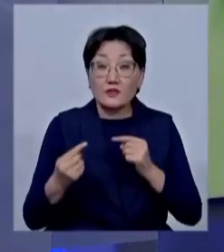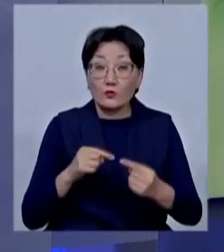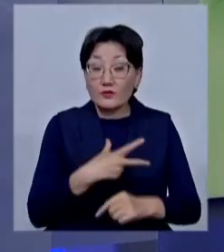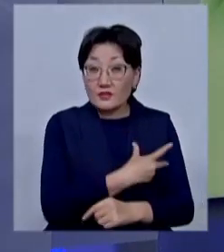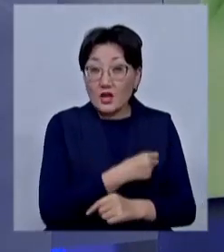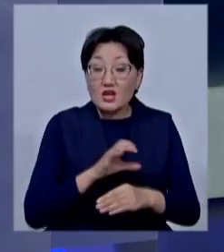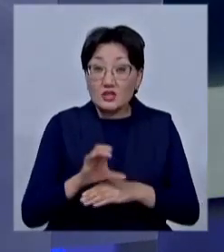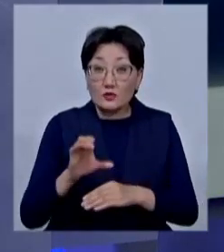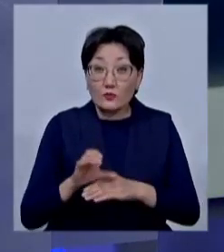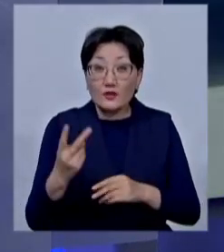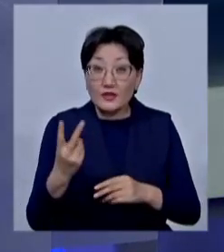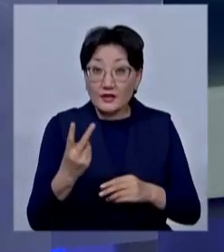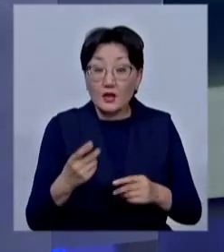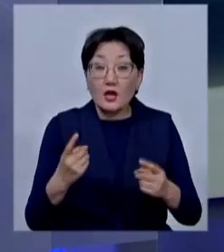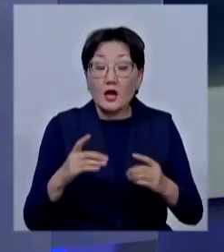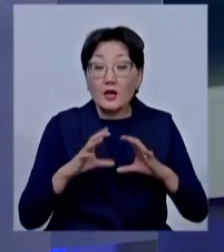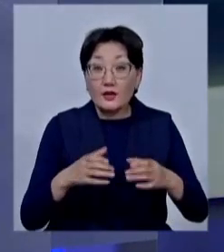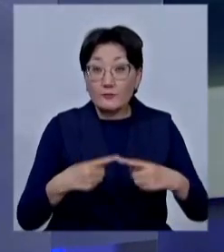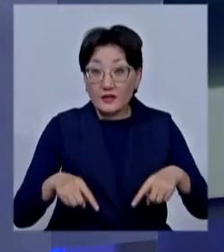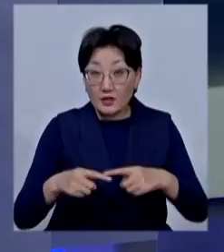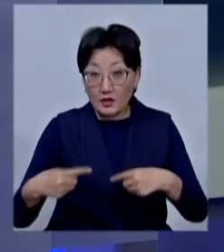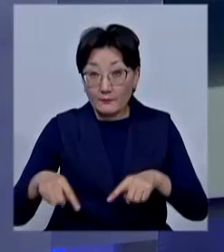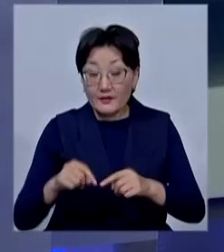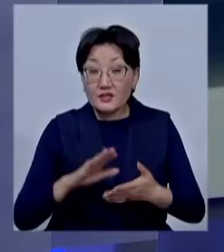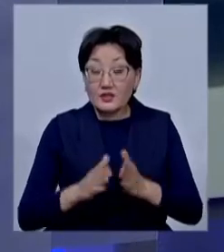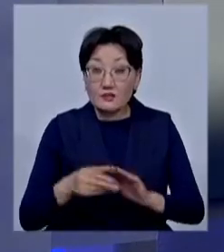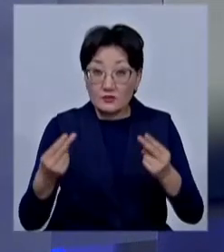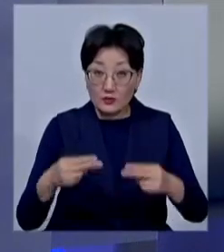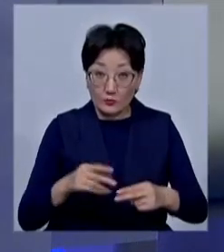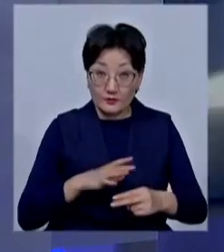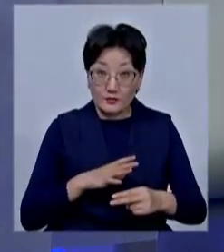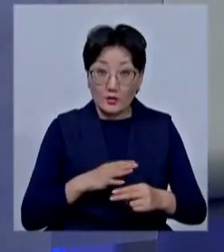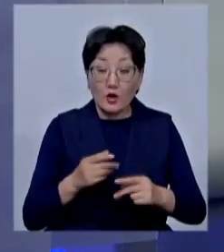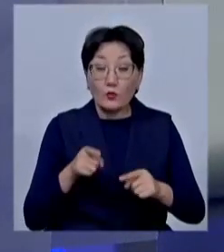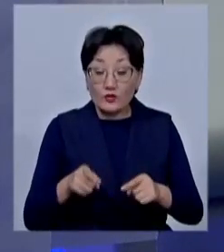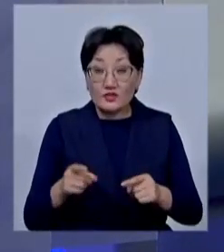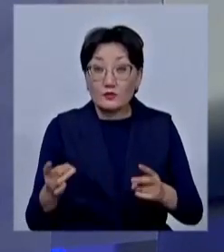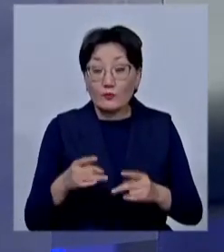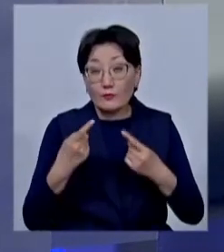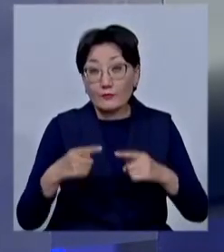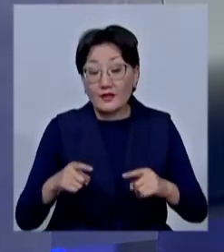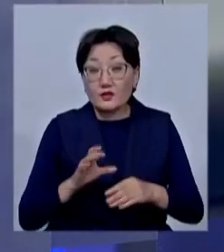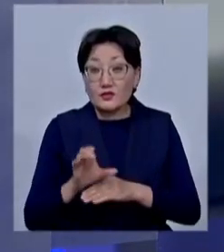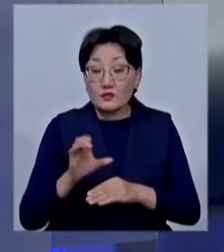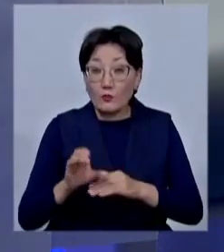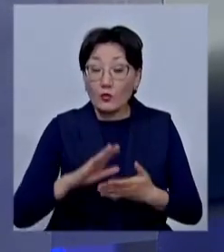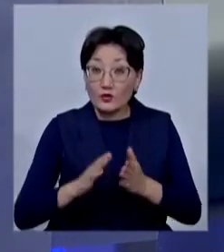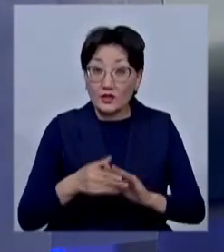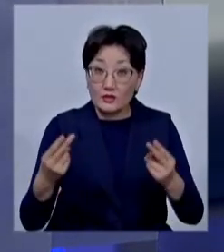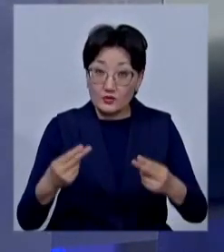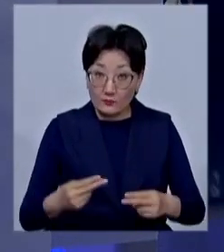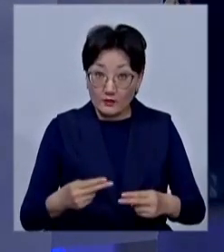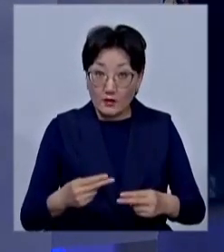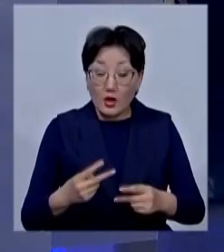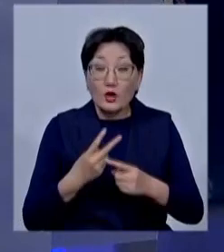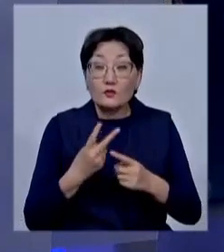вакцина шығаратын екі бірдей әлемдік компаниямен келісім шарт жасасқан болатын. Осы жолда басқа өндірушімен уағдаласыпты. Соған